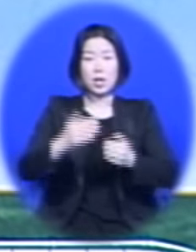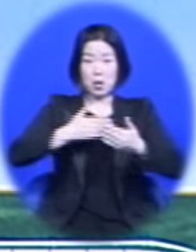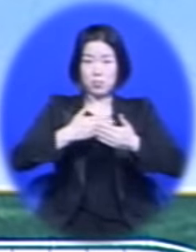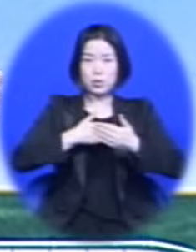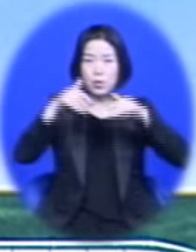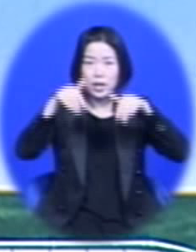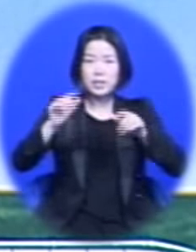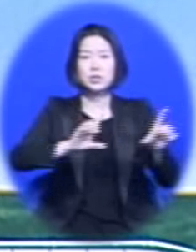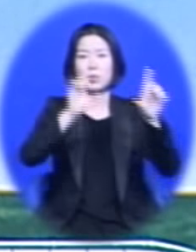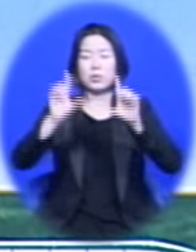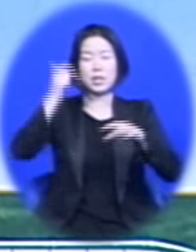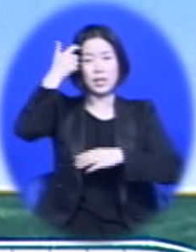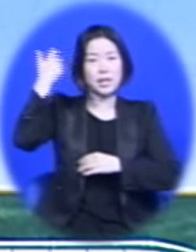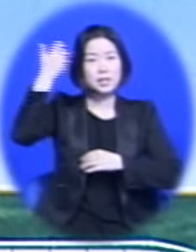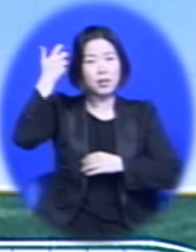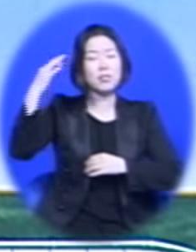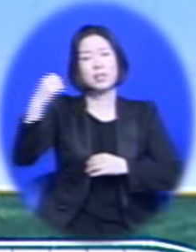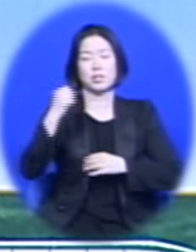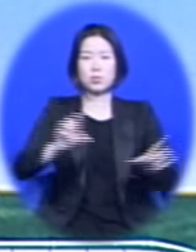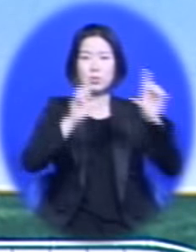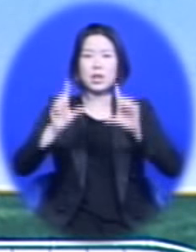무서워하는 종살이의 영을 가지고 사는 겁니다.